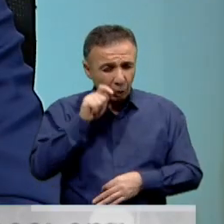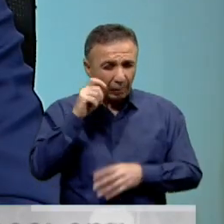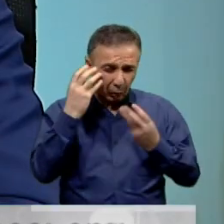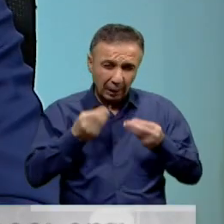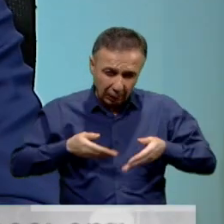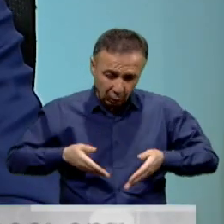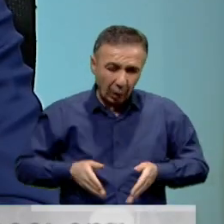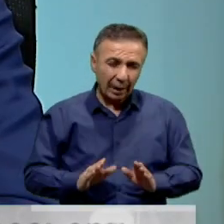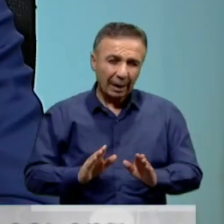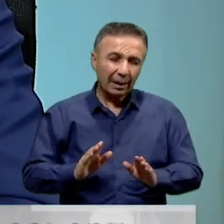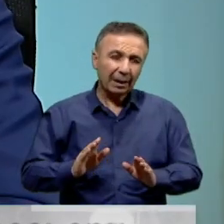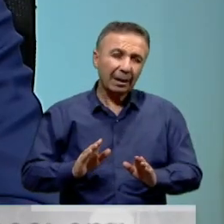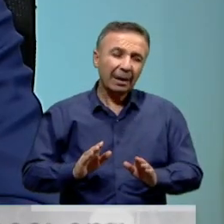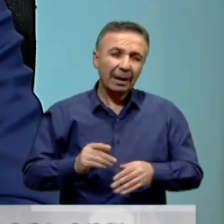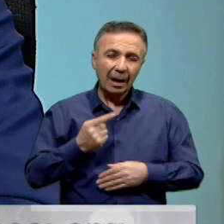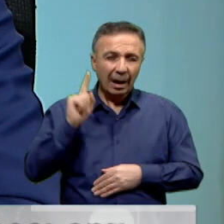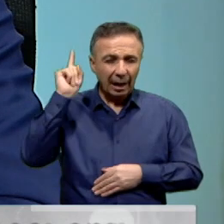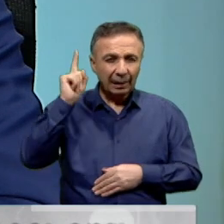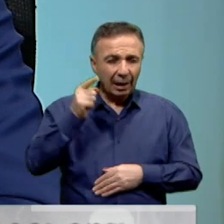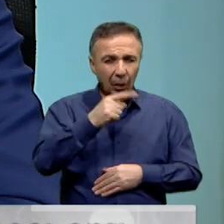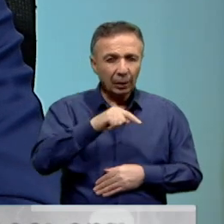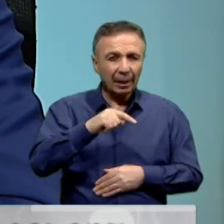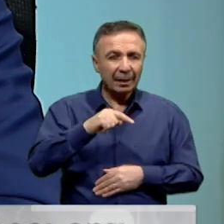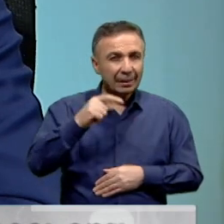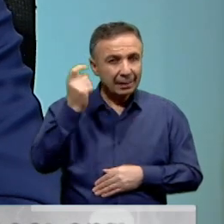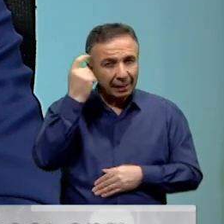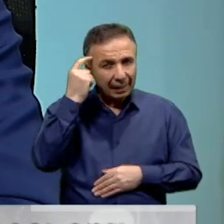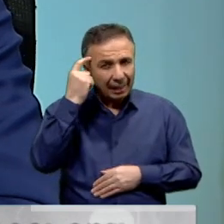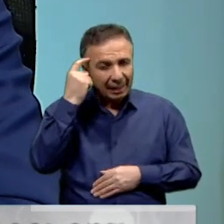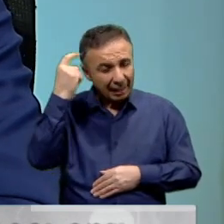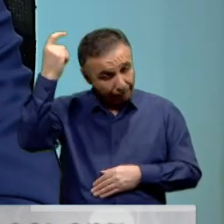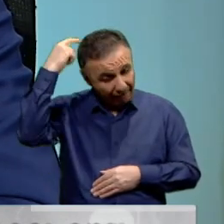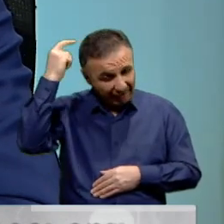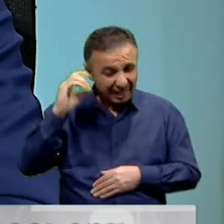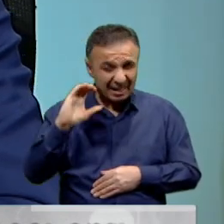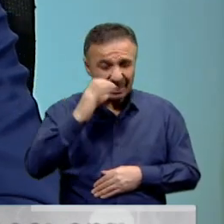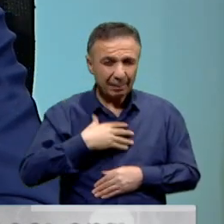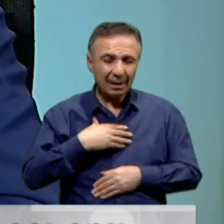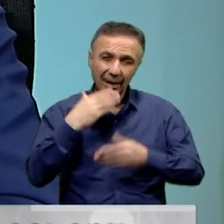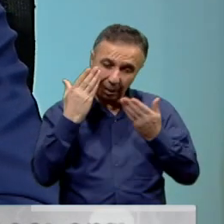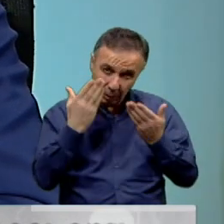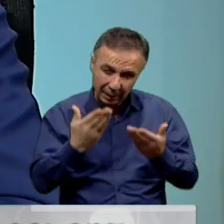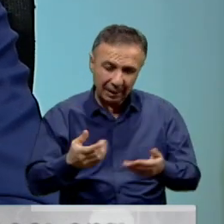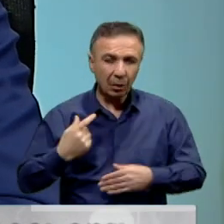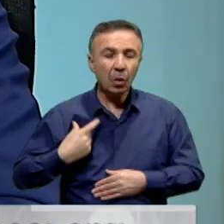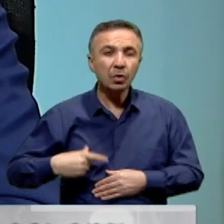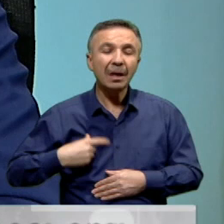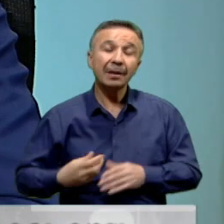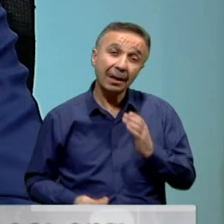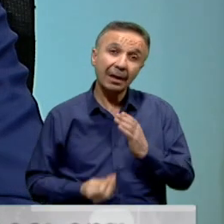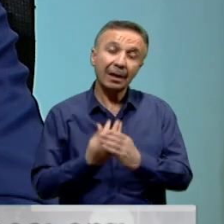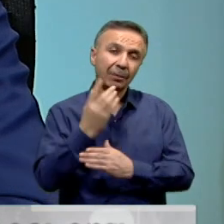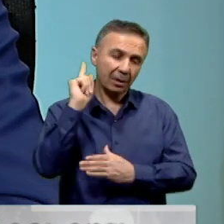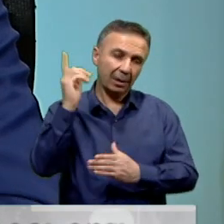yaratırken onların zihinlerini beyinlerine İslam'ı kabul edebilecek bir nitelikte yaratmıştır